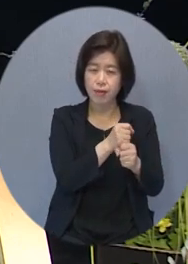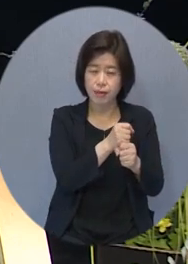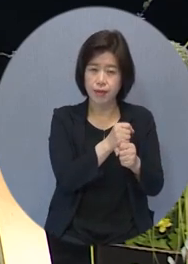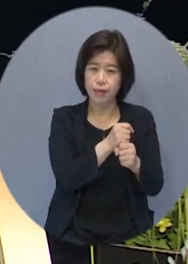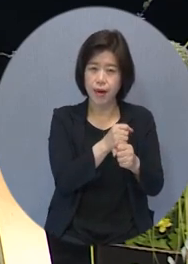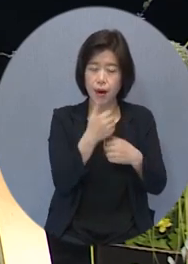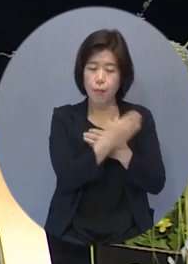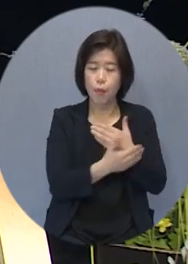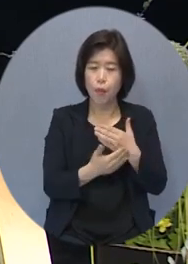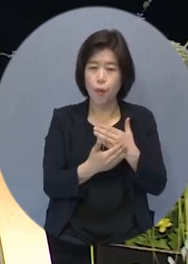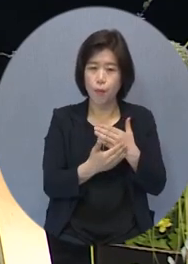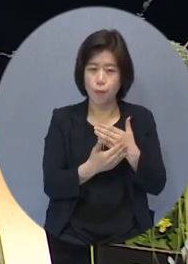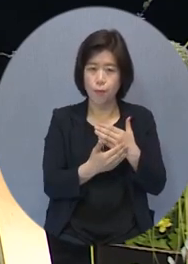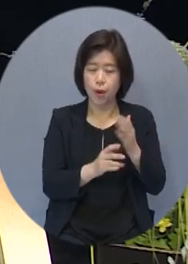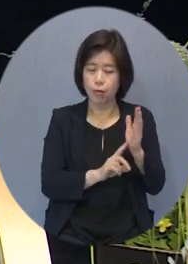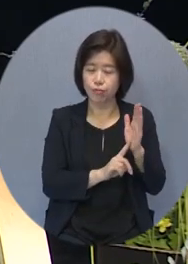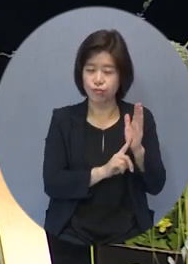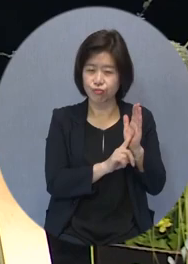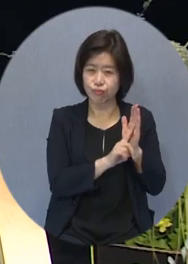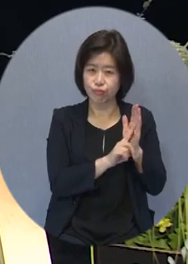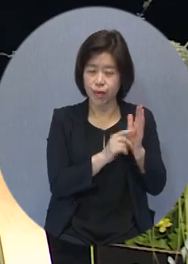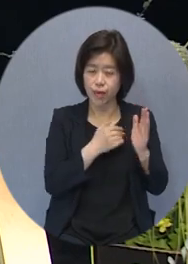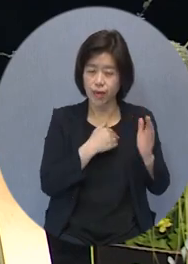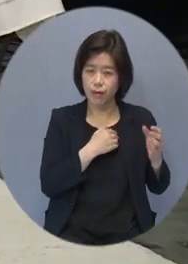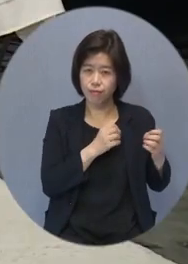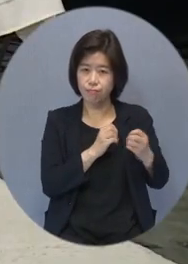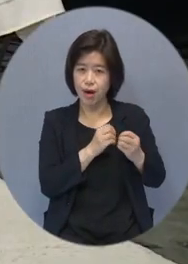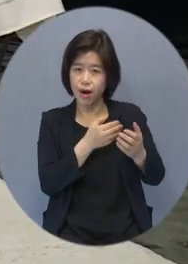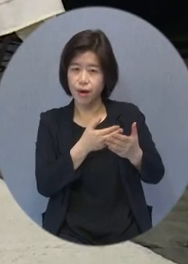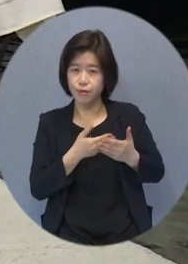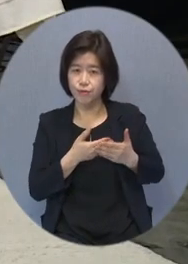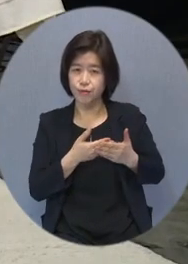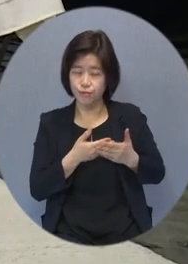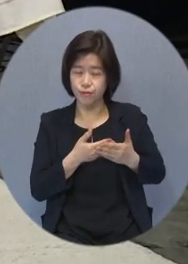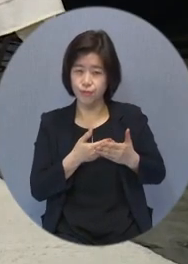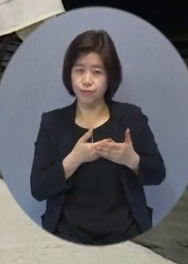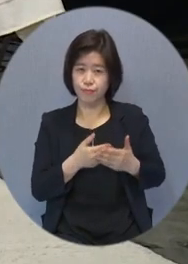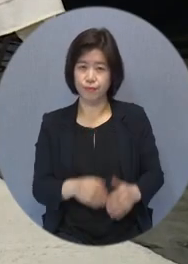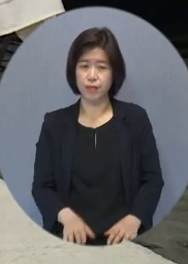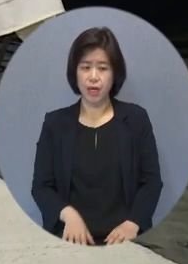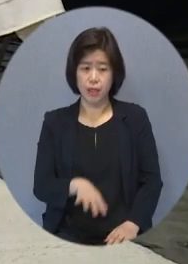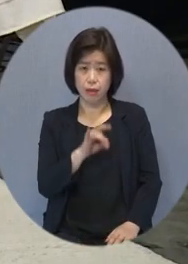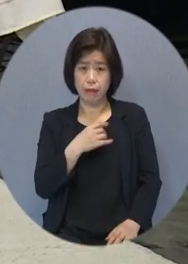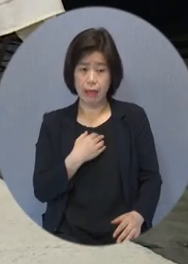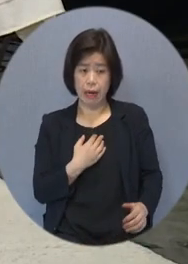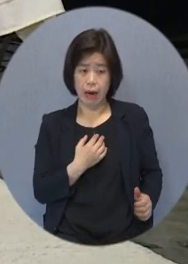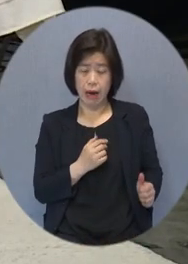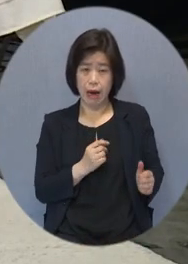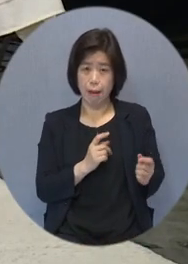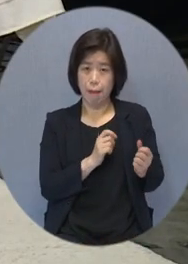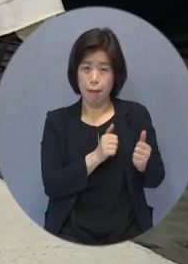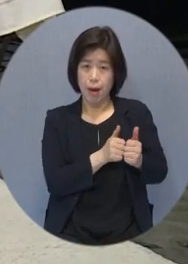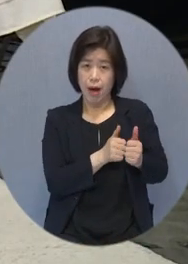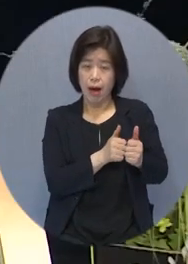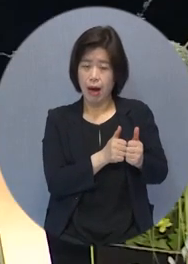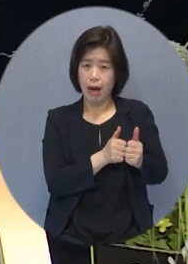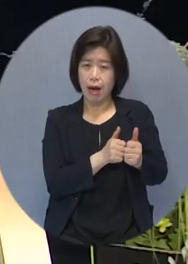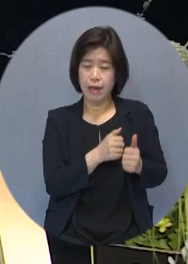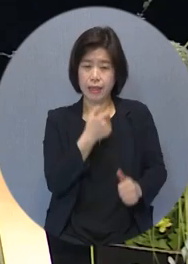서정의 영역을 넓혀 나가고 있습니다. 처음 내 몸에 닿는 것조차 싫어서 피하고자 했던